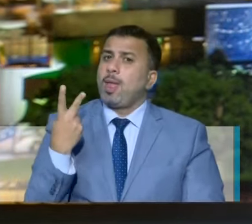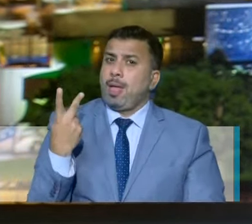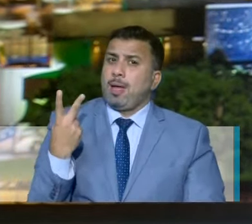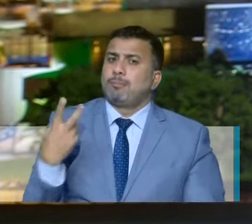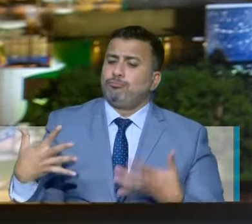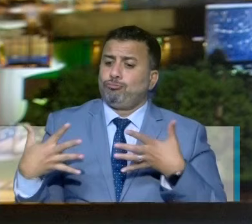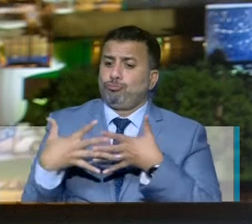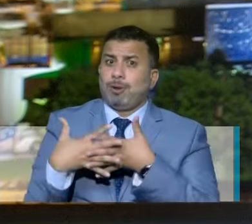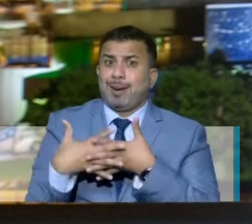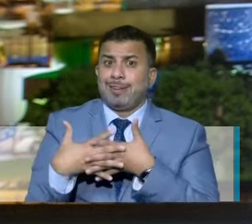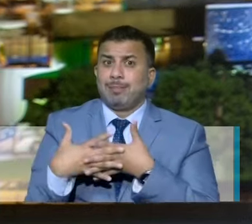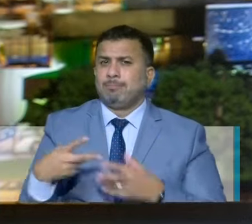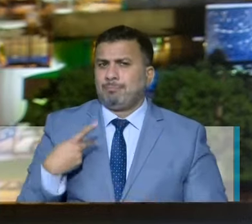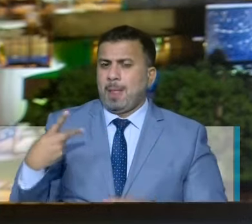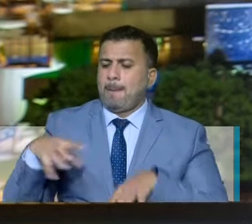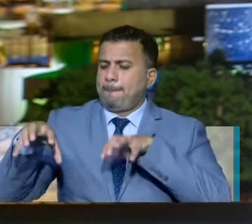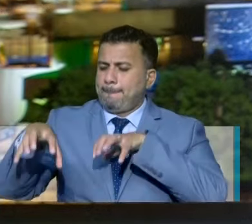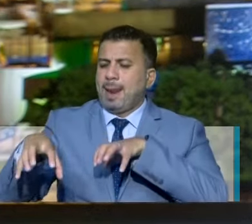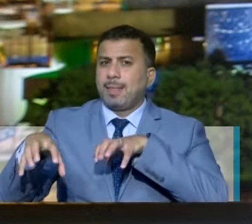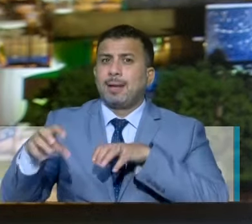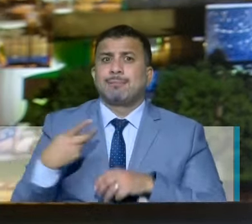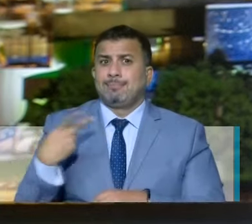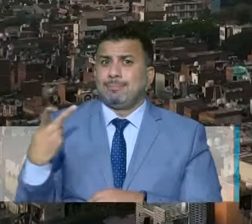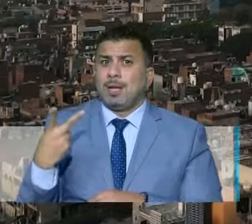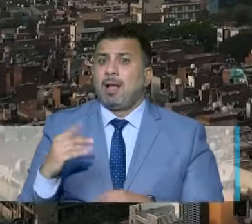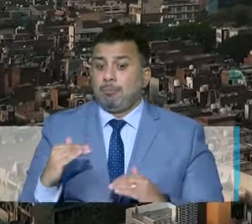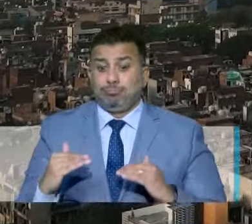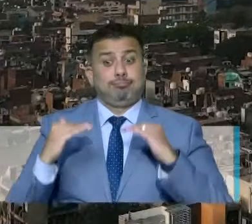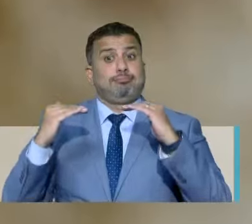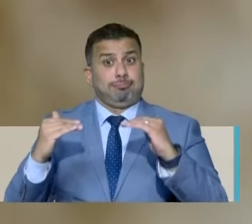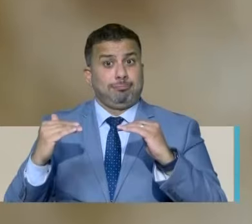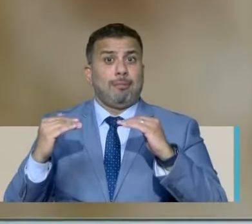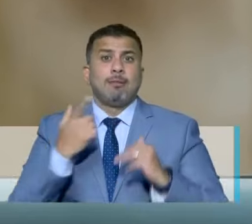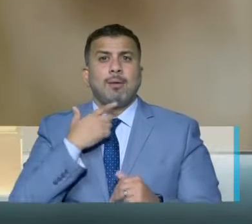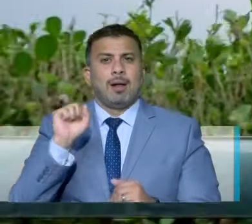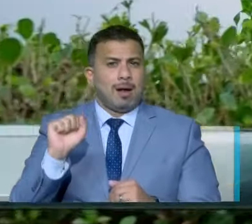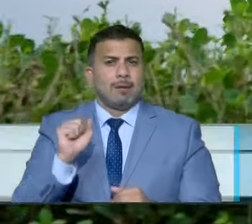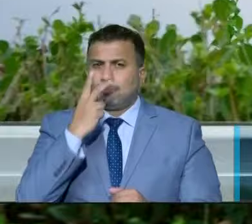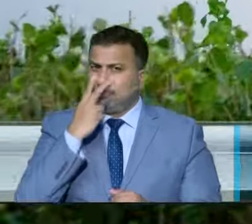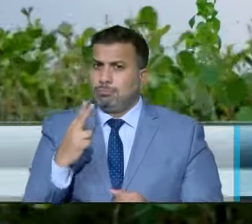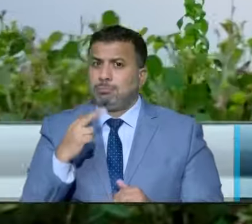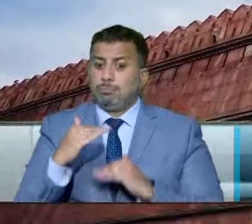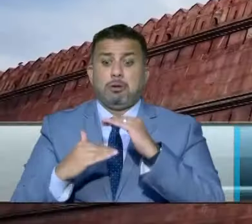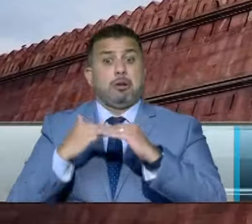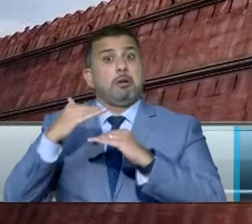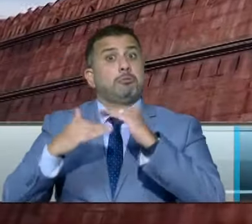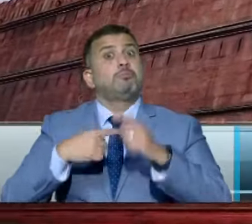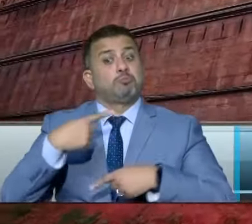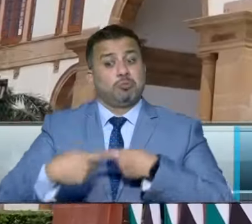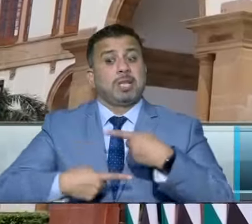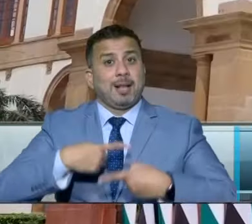اطار الشراكه الاستراتيجيه بين البلدين وسبل تطويرها والارتقاء بها في ضوء ما تشهده من تقدم